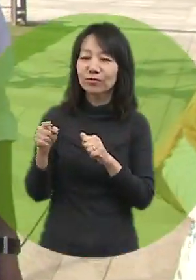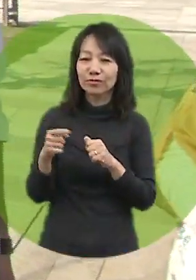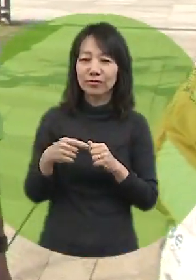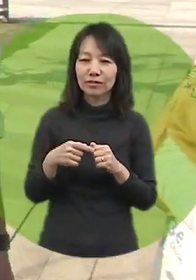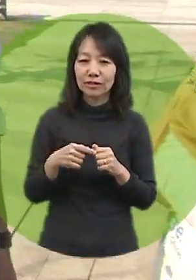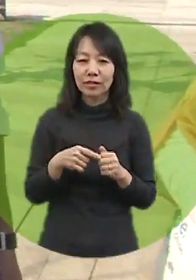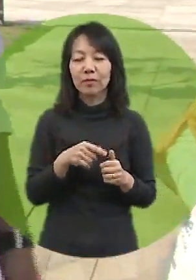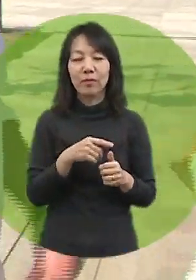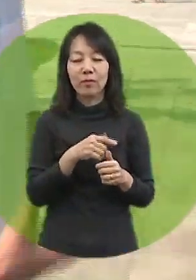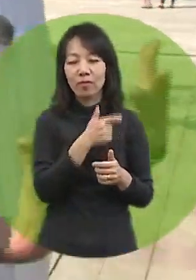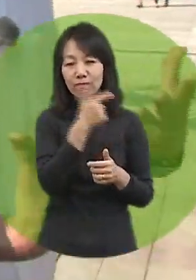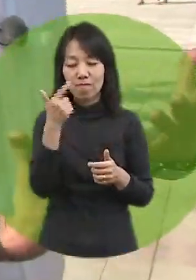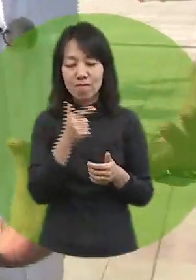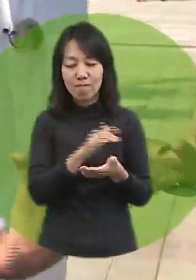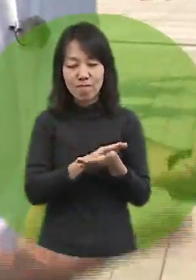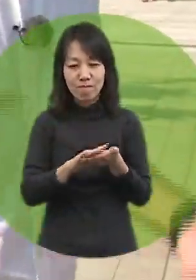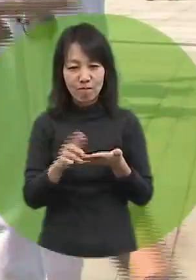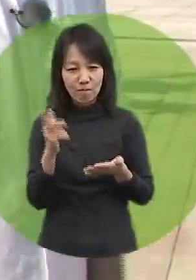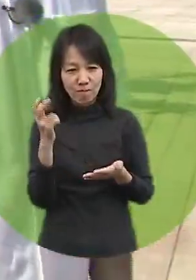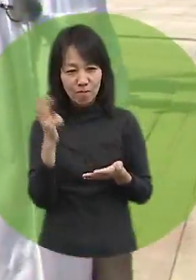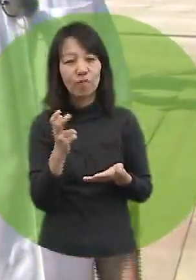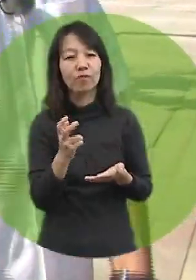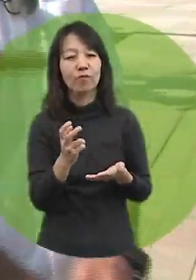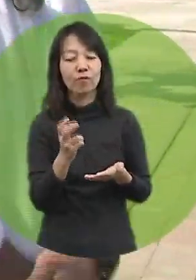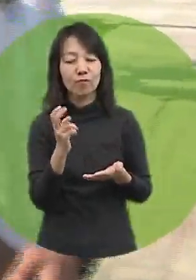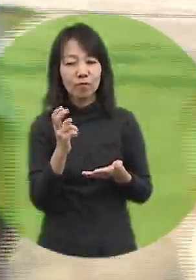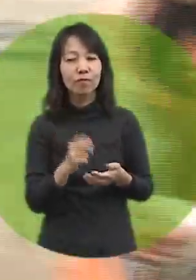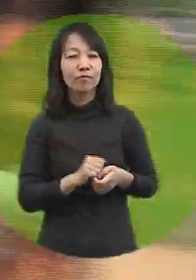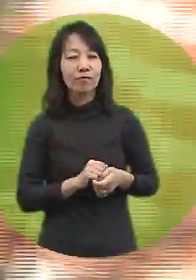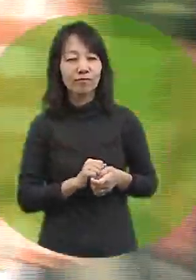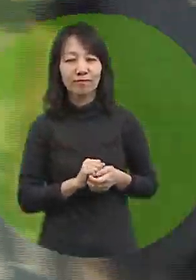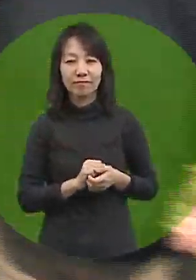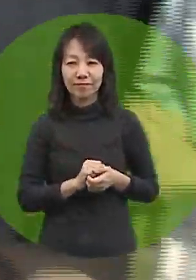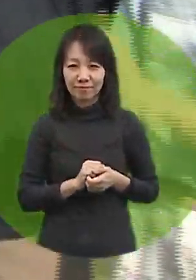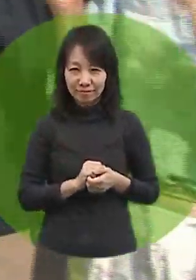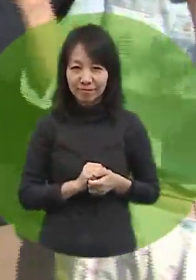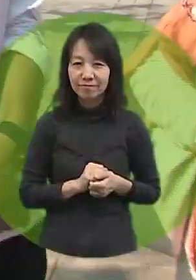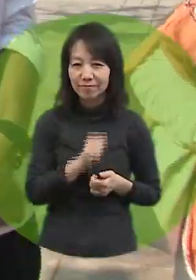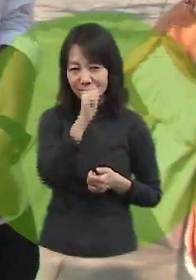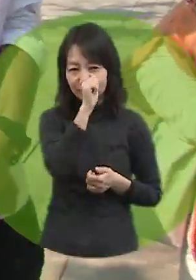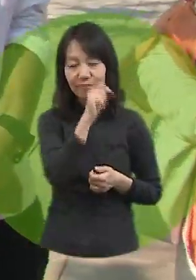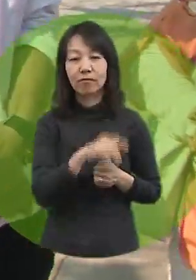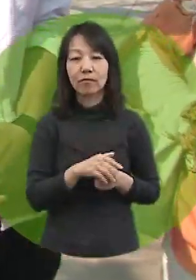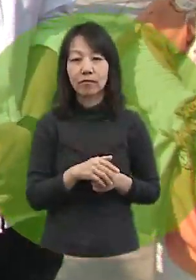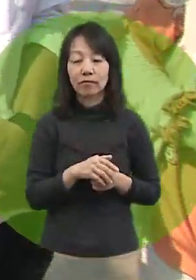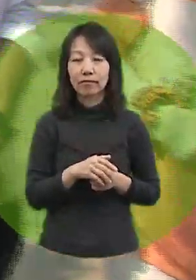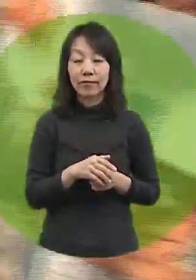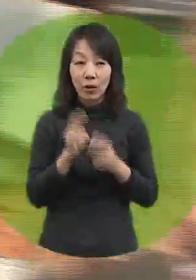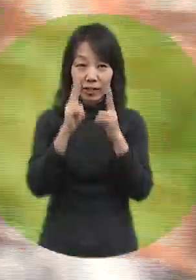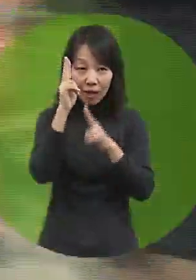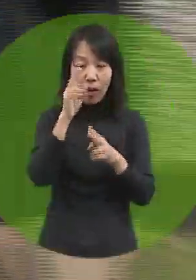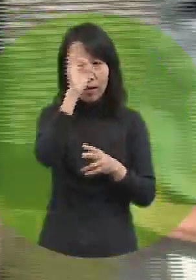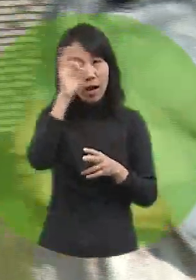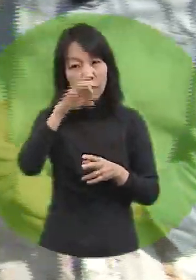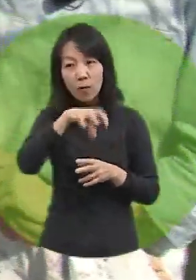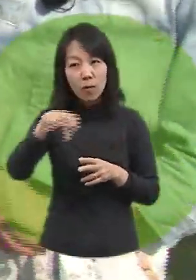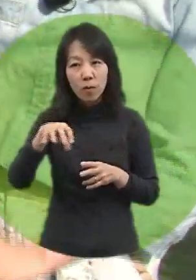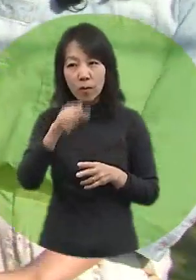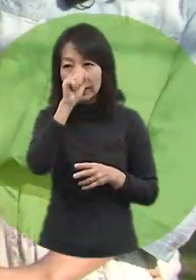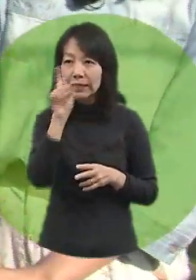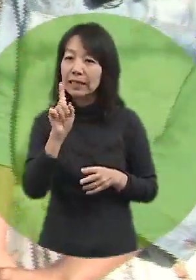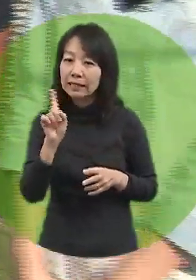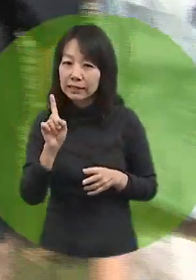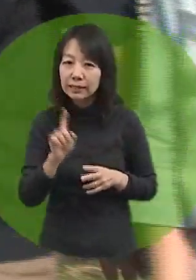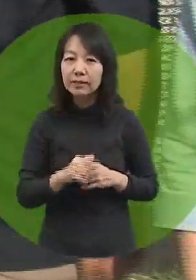Very handsome. Very handsome. Very handsome. Very handsome. Very handsome. Very handsome. Very handsome. Very handsome. Very handsome. Very handsome. Very handsome. Very handsome.